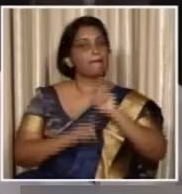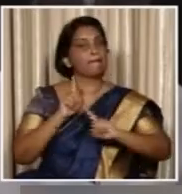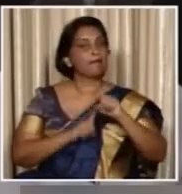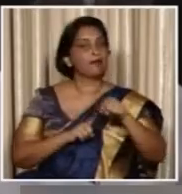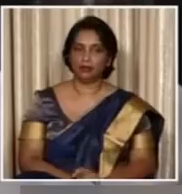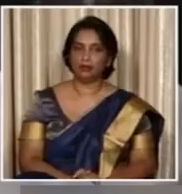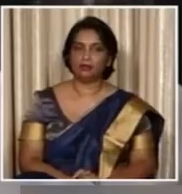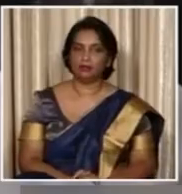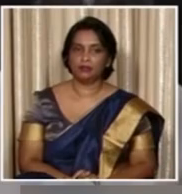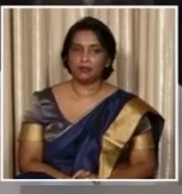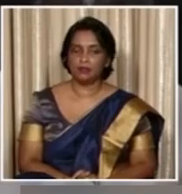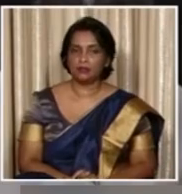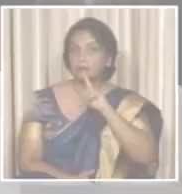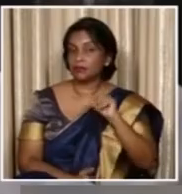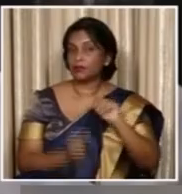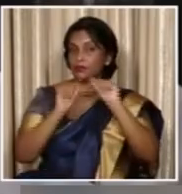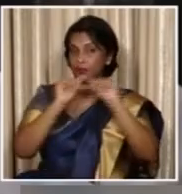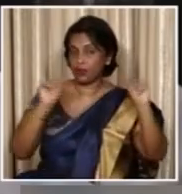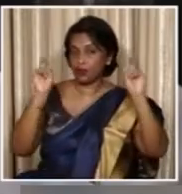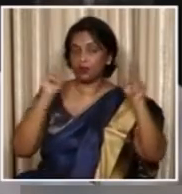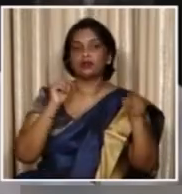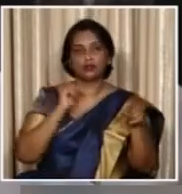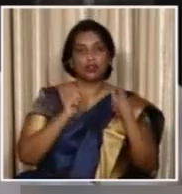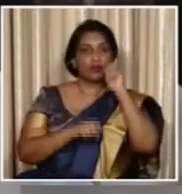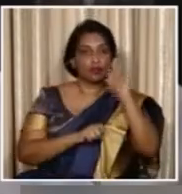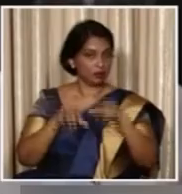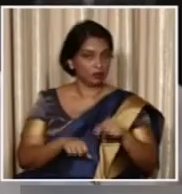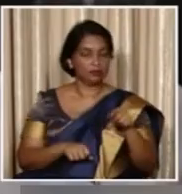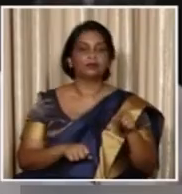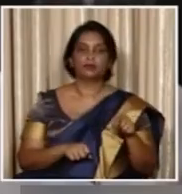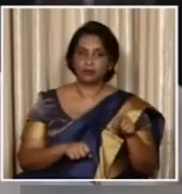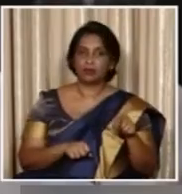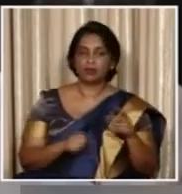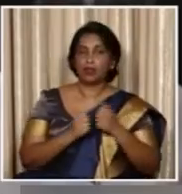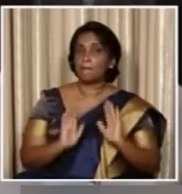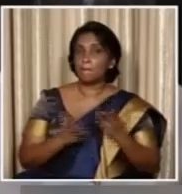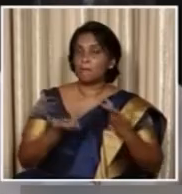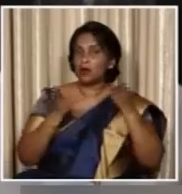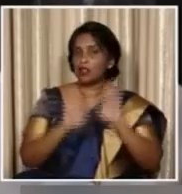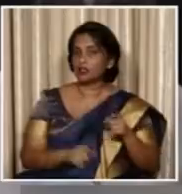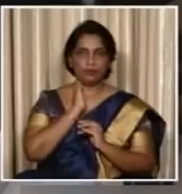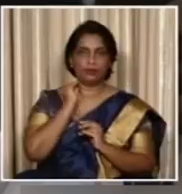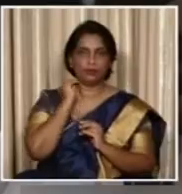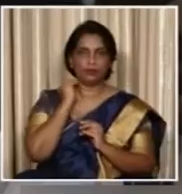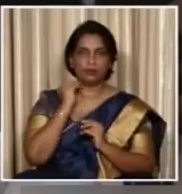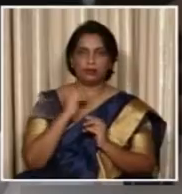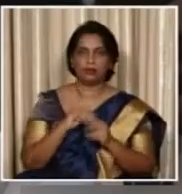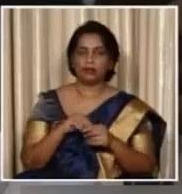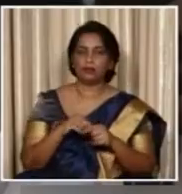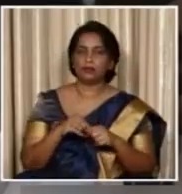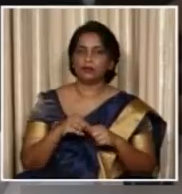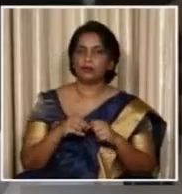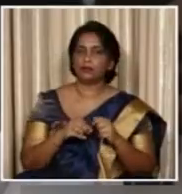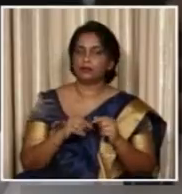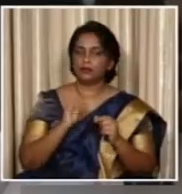ක්‍රියාත්මක කළ යුත්තේ. දැන් මොකද කියන්නේ මේ වගන්ති? ජනතාවගේ අධිපකරණ බලය කොහෙද ක්‍රියාත්මක වෙන්න ඕනේ අවසාන වශයෙන්? පාර්ලිමේන්තු විසින්. මතක තියාගන්න